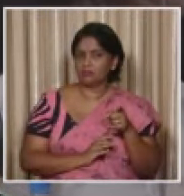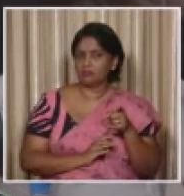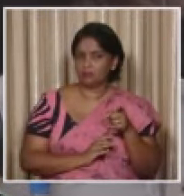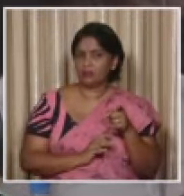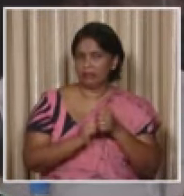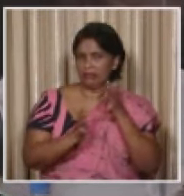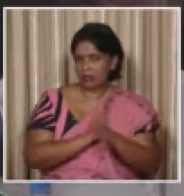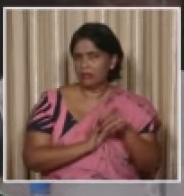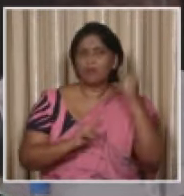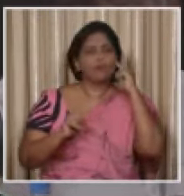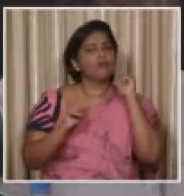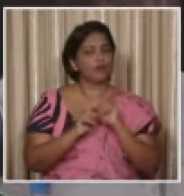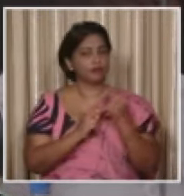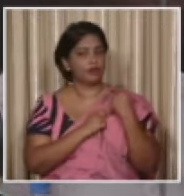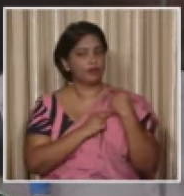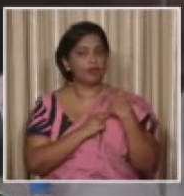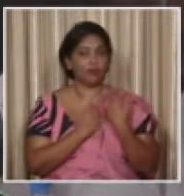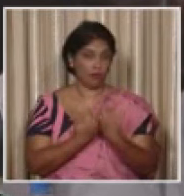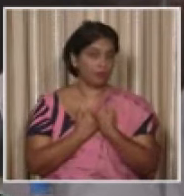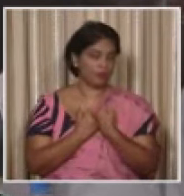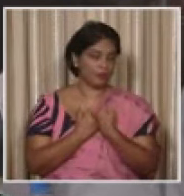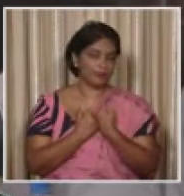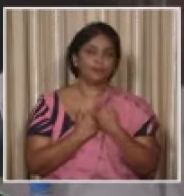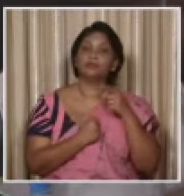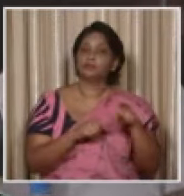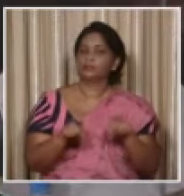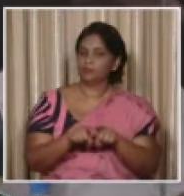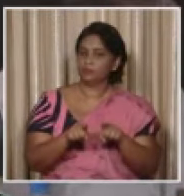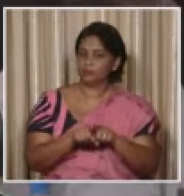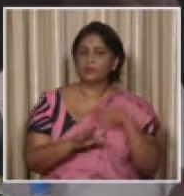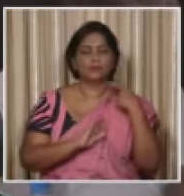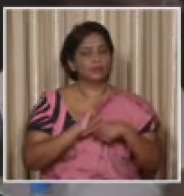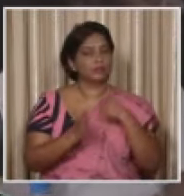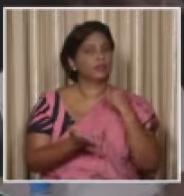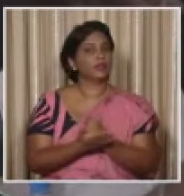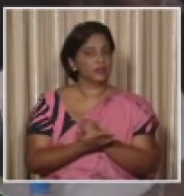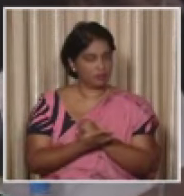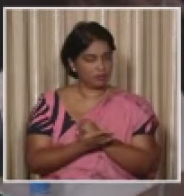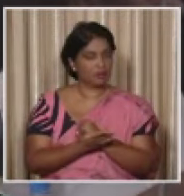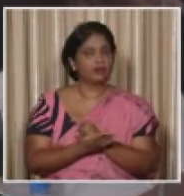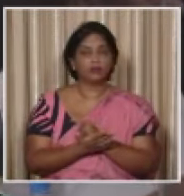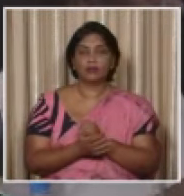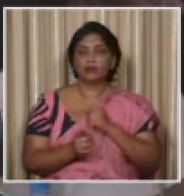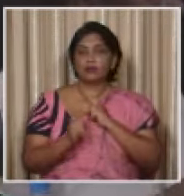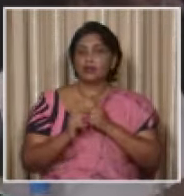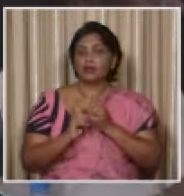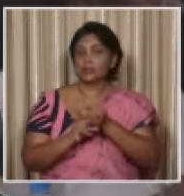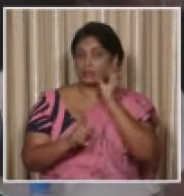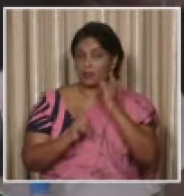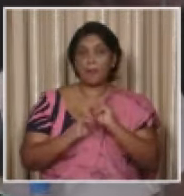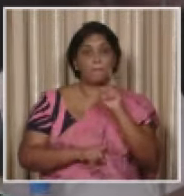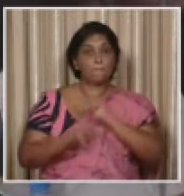අක්‍රියතාවන් සම්බන්ධයෙන් වගවීම අවශ්‍ය වේ. මේ අනුව ශ්‍රී ලංකා මහා බැංකුව විධායකට සහ